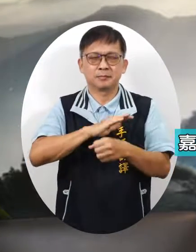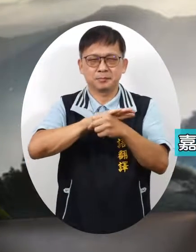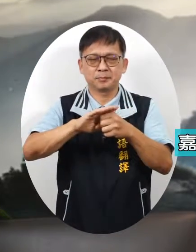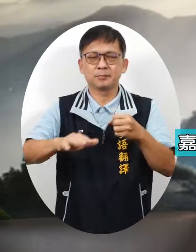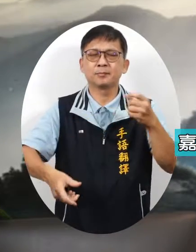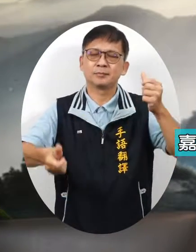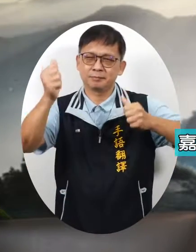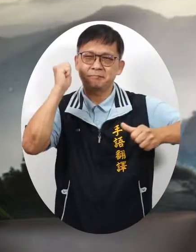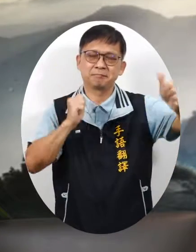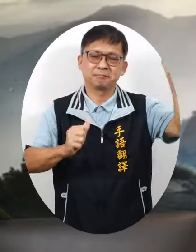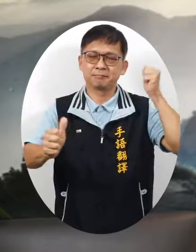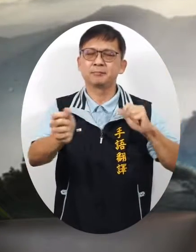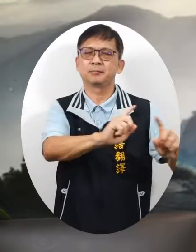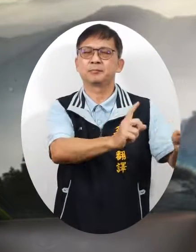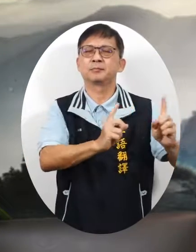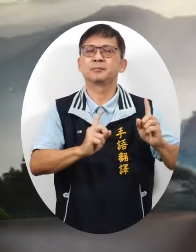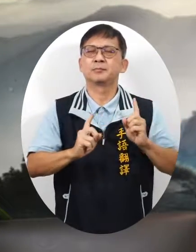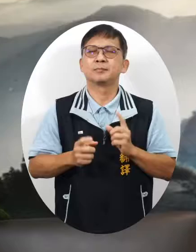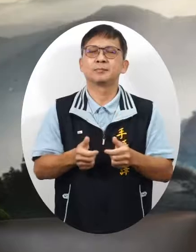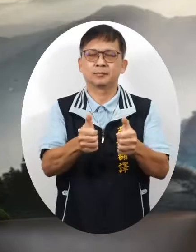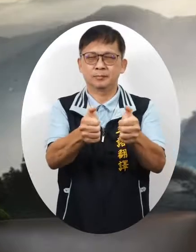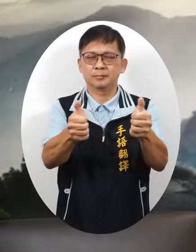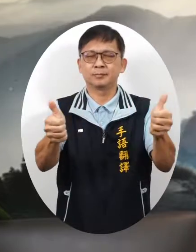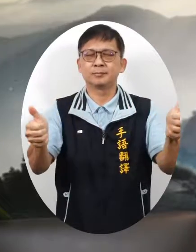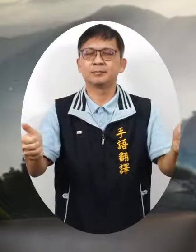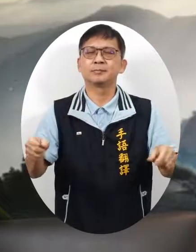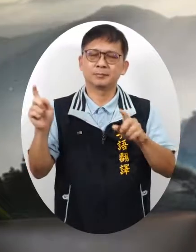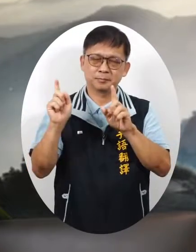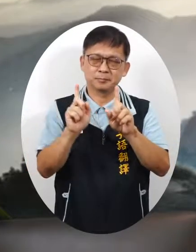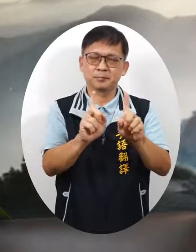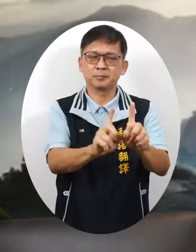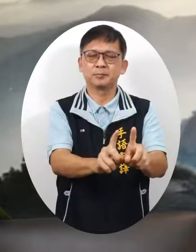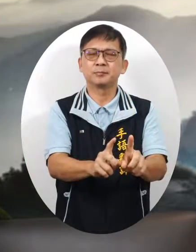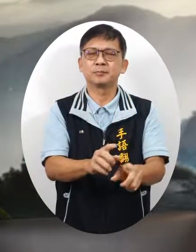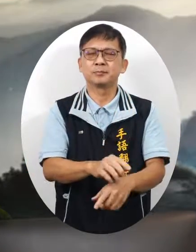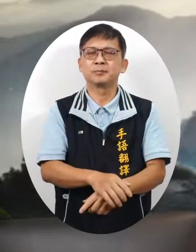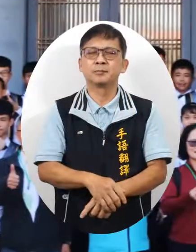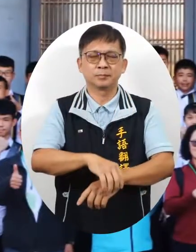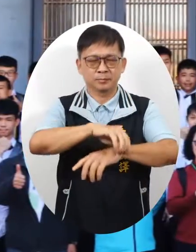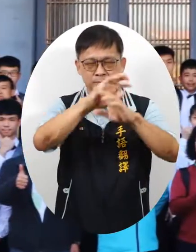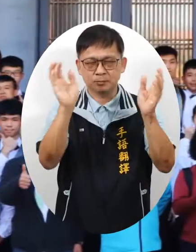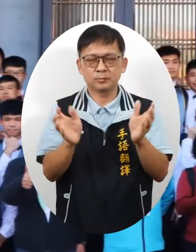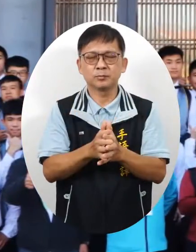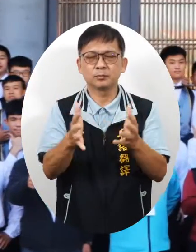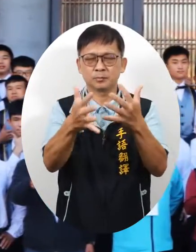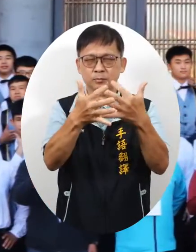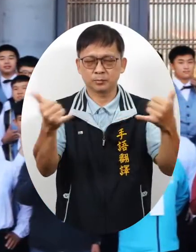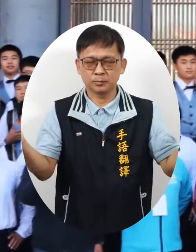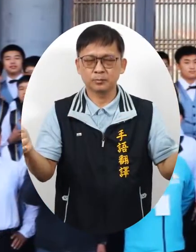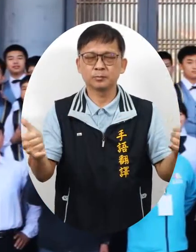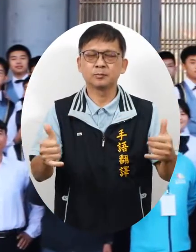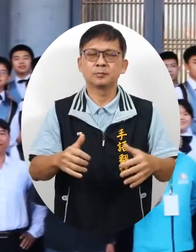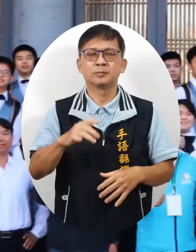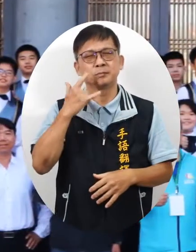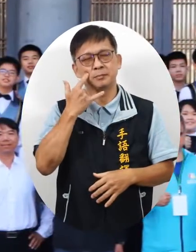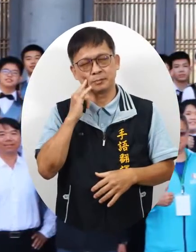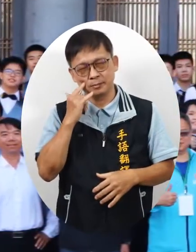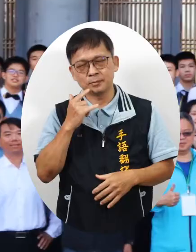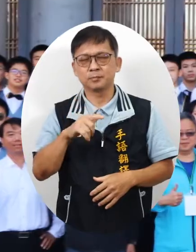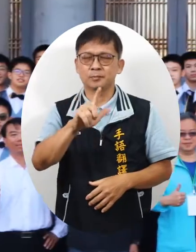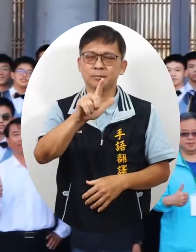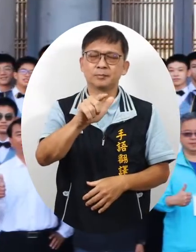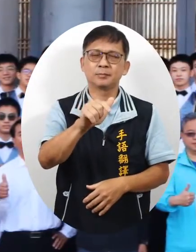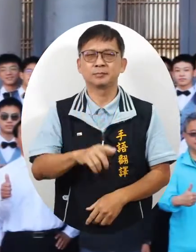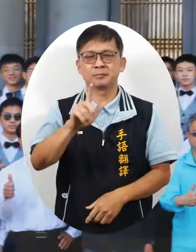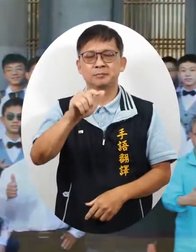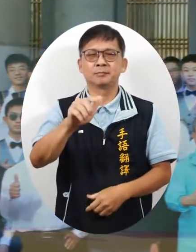回忆跟感动。我要感谢在这段期间陪伴所有同学成长的所有的